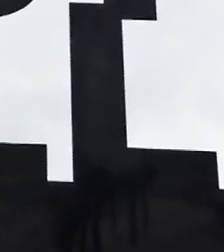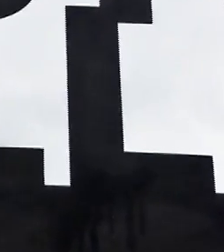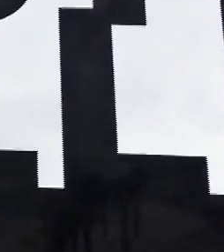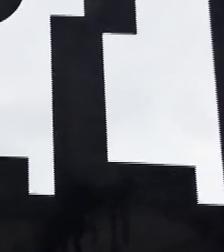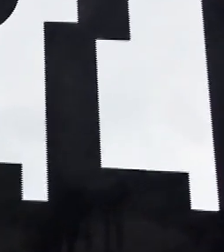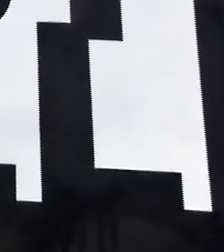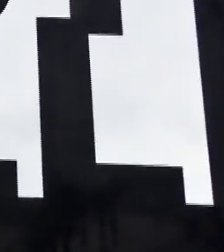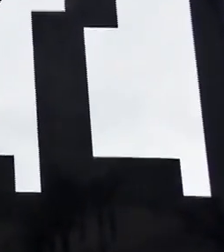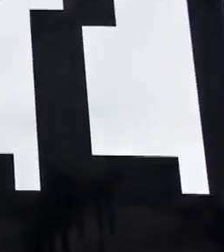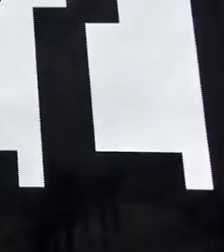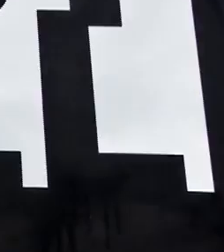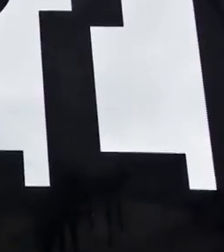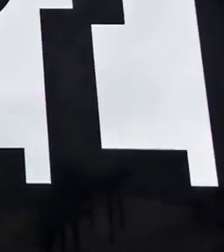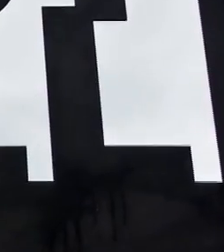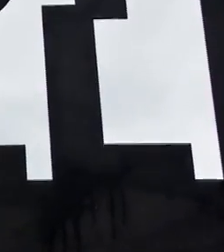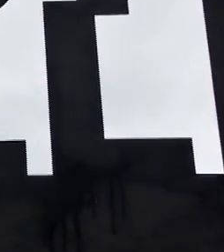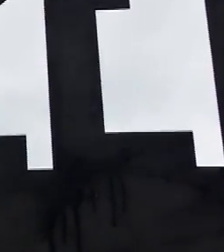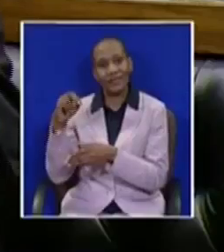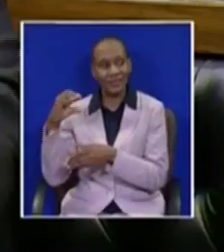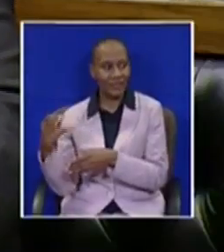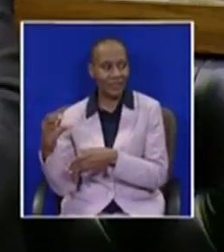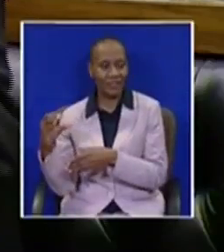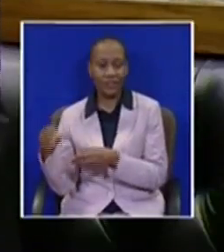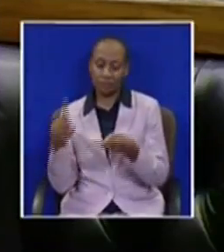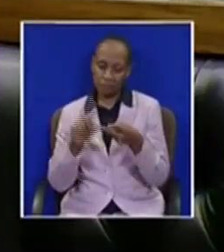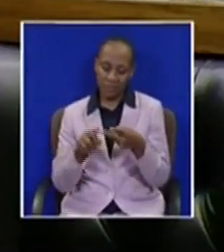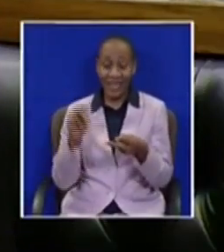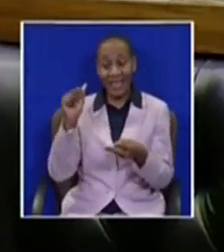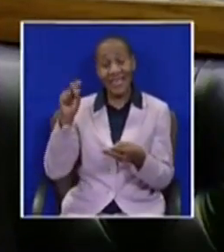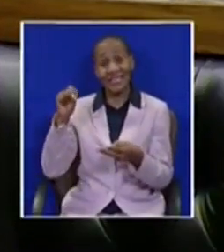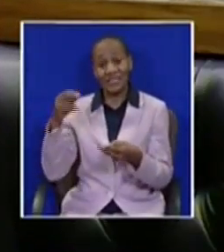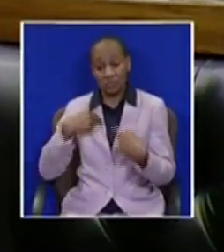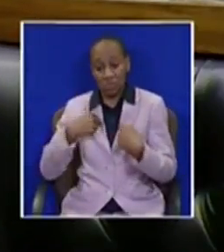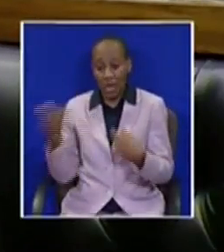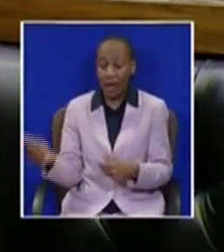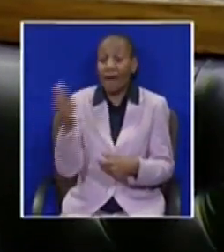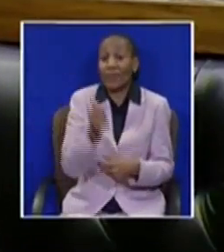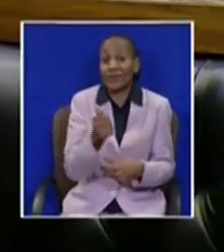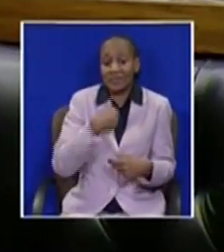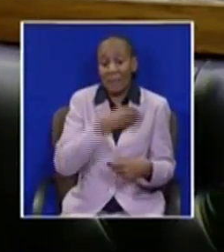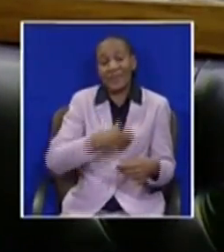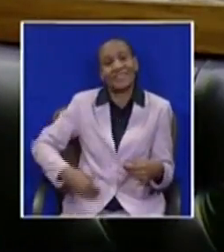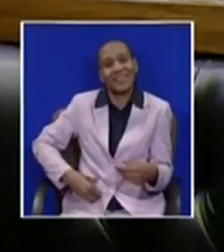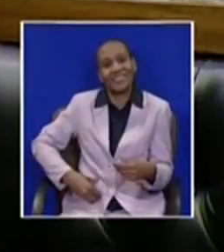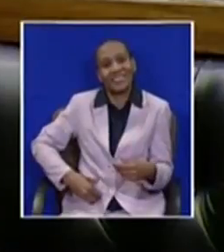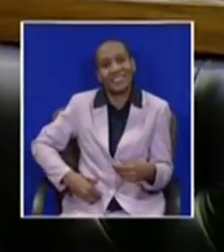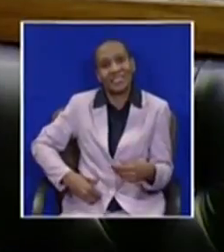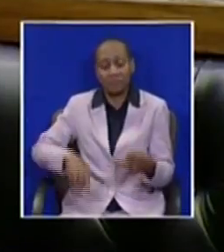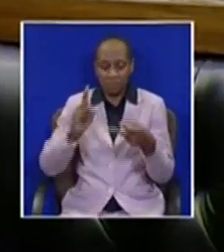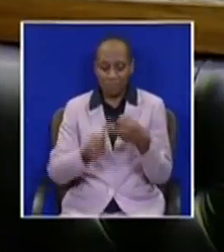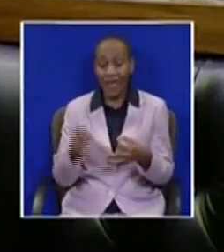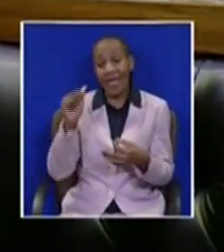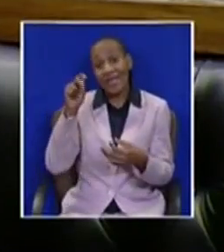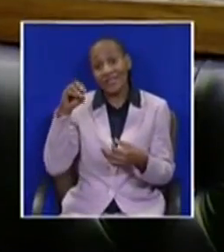het in reaksie hierop 'n gereelde refrein herhaal. The ANC elected me to be the president, and the